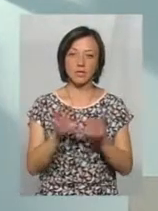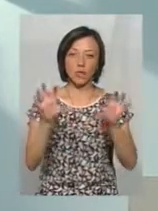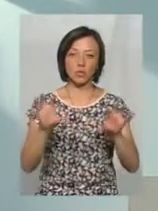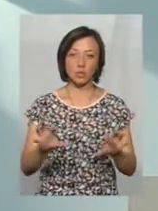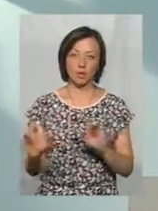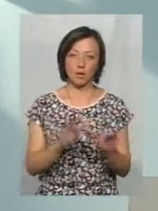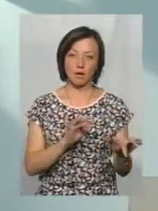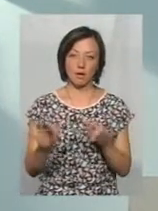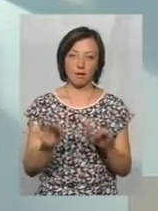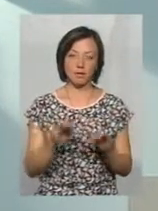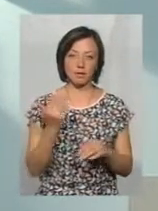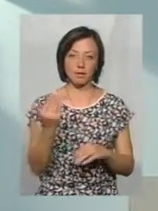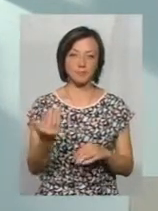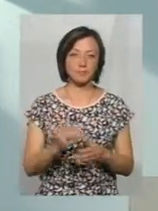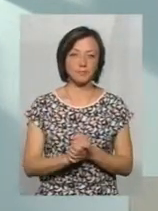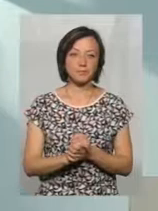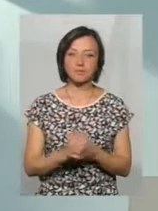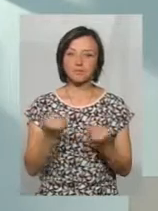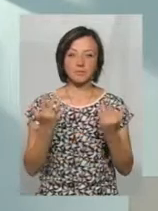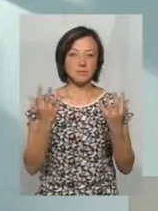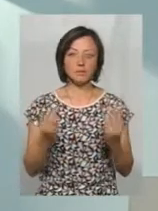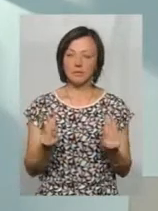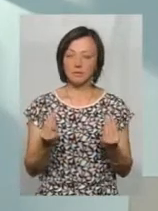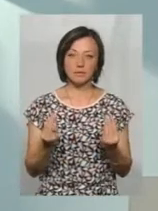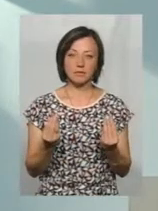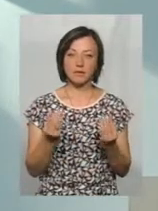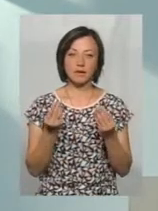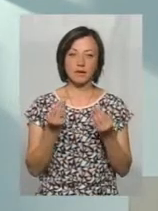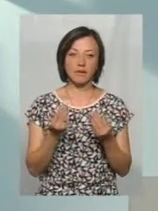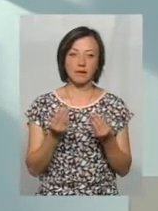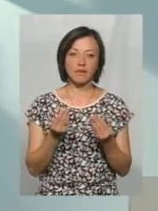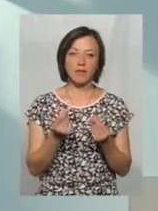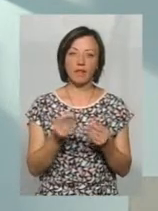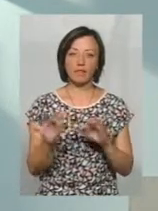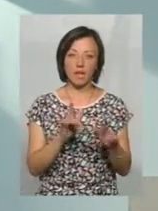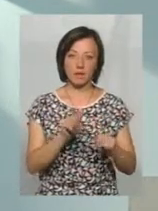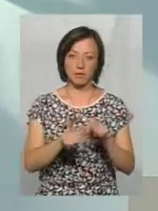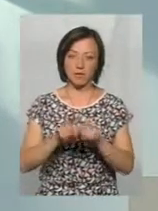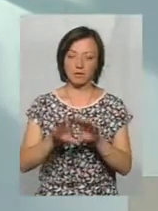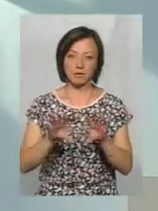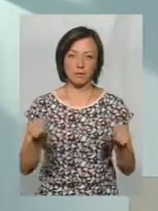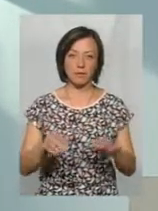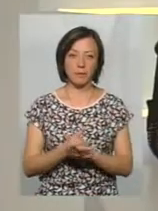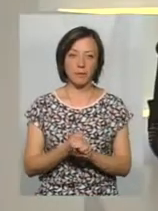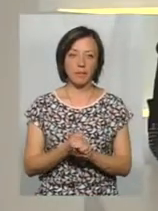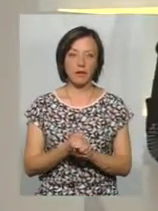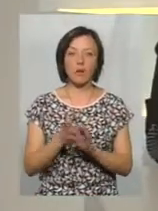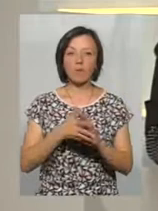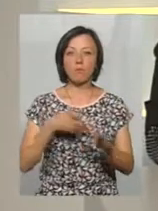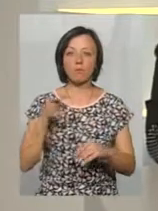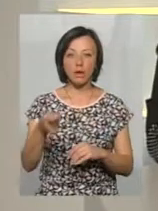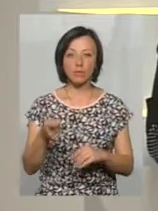статутної діяльності. На сьогоднішній момент, мабуть, тільки фінансова діяльність перевіряється. Тільки фінансова? Тобто, якщо... Вони